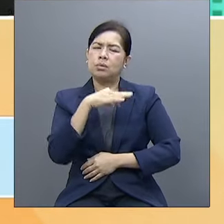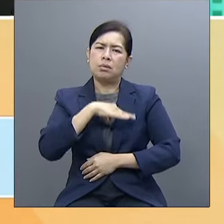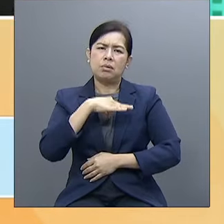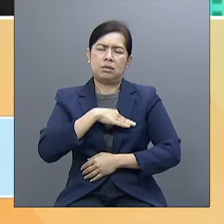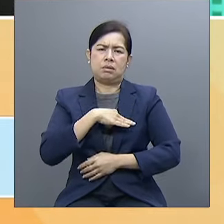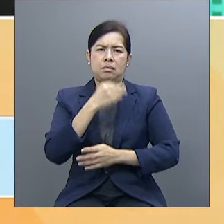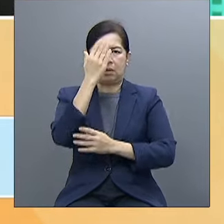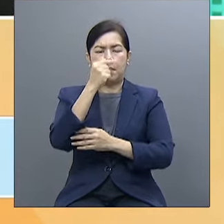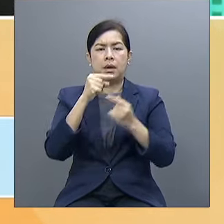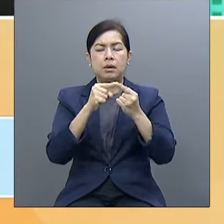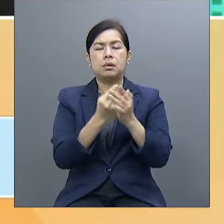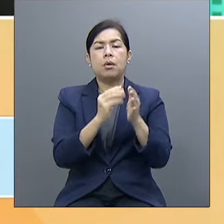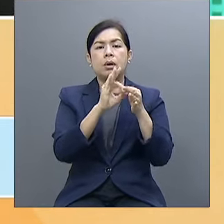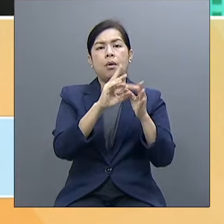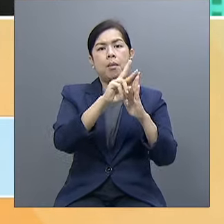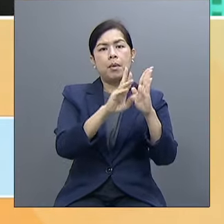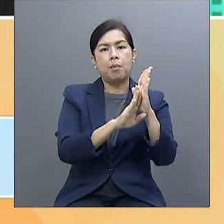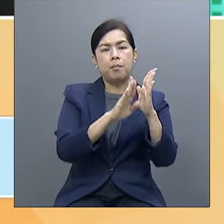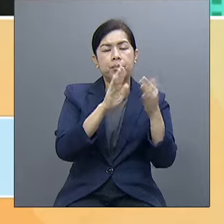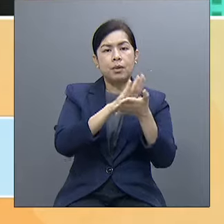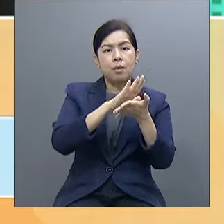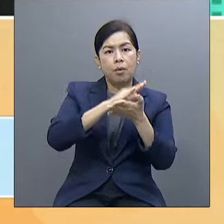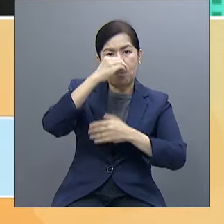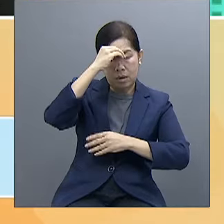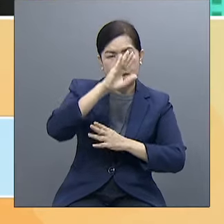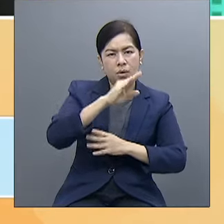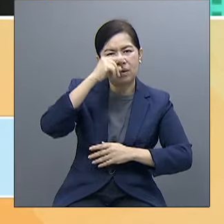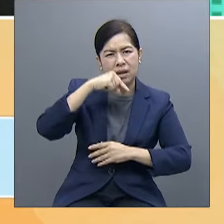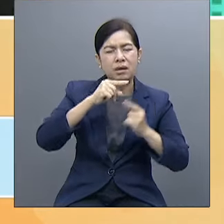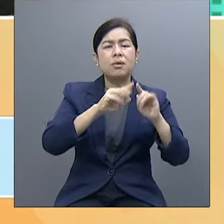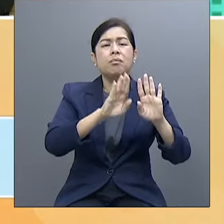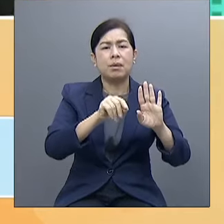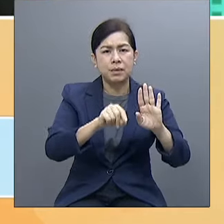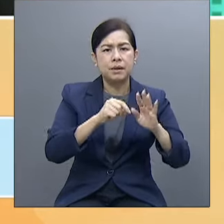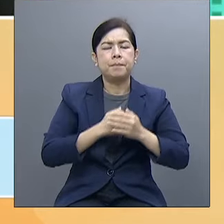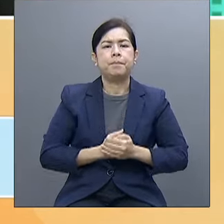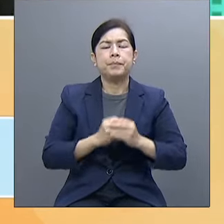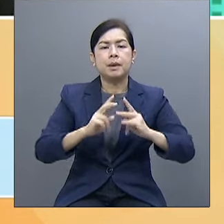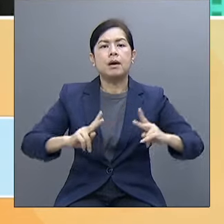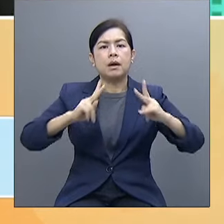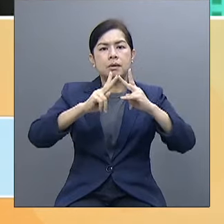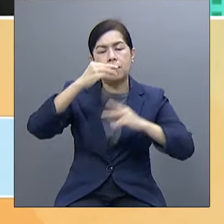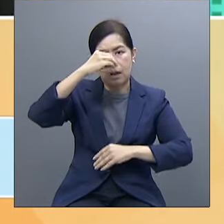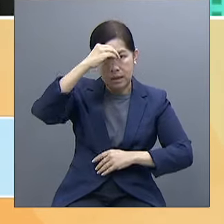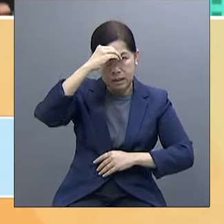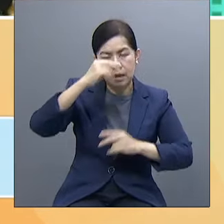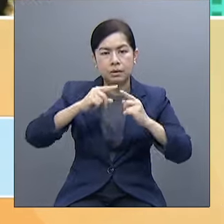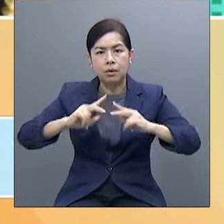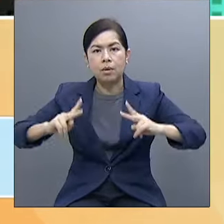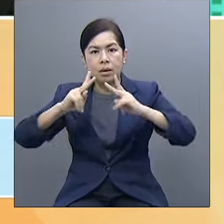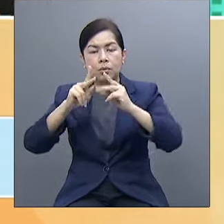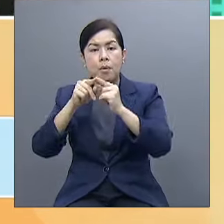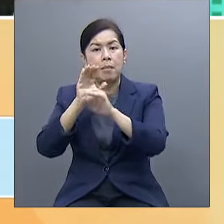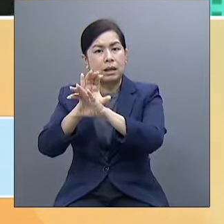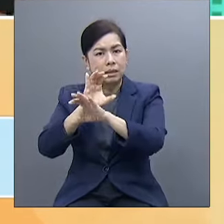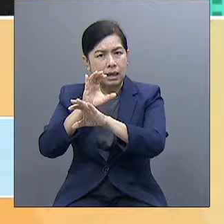เหรอนะถ้างั้นเอาอย่างนี้ได้ไหมกระทรวงศึกษาธิการครับท่านเจ้ากระทรวงครับกระทรวงมหาดไทยครับทำยังไงให้ท้องถิ่น